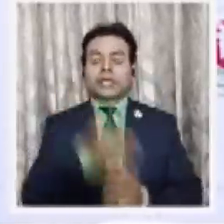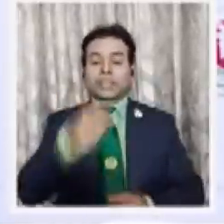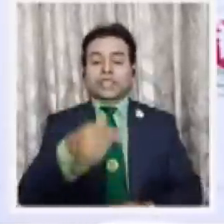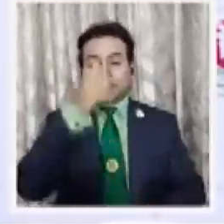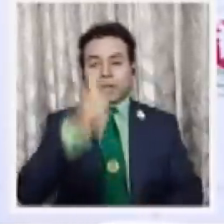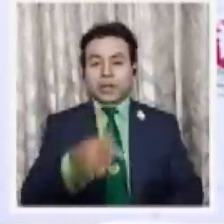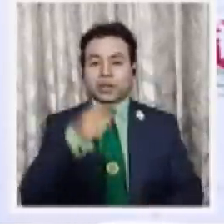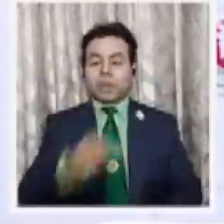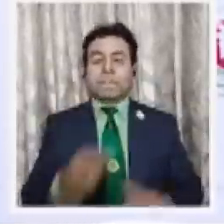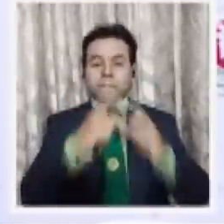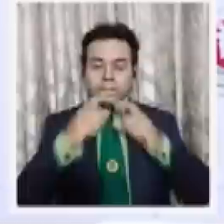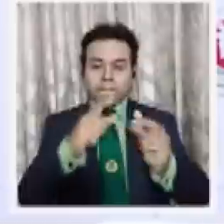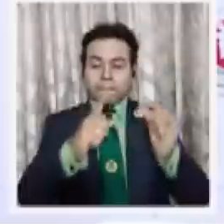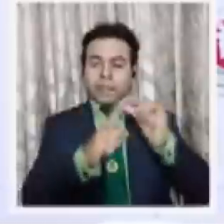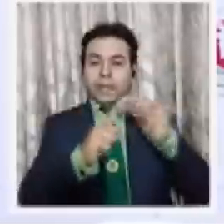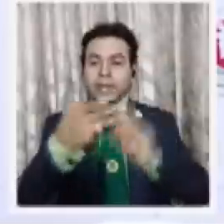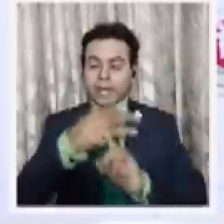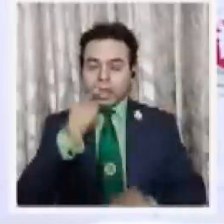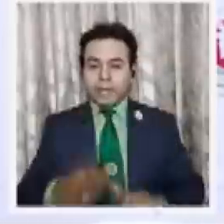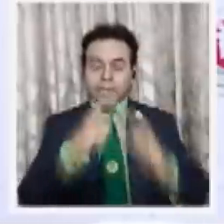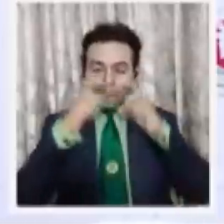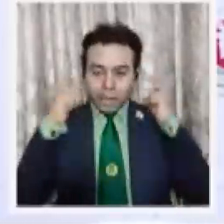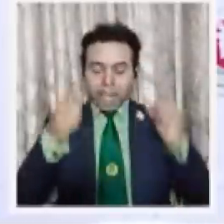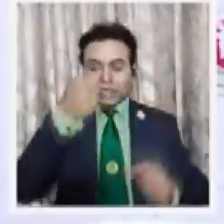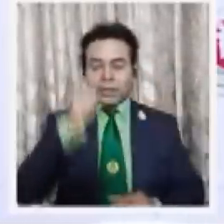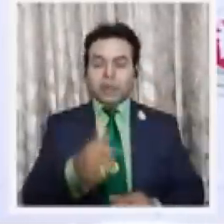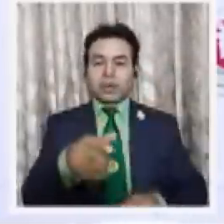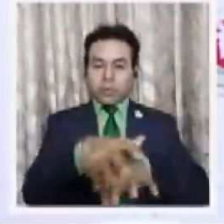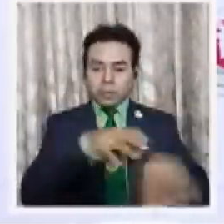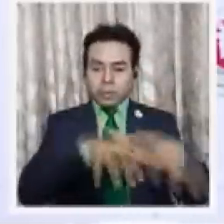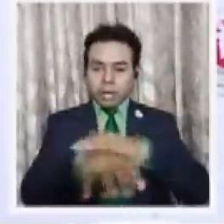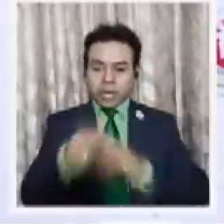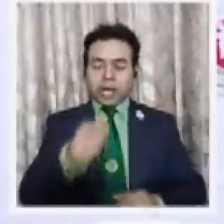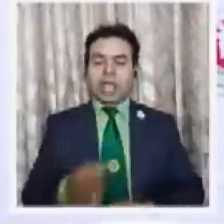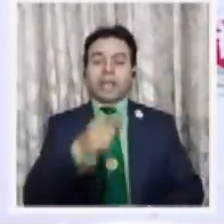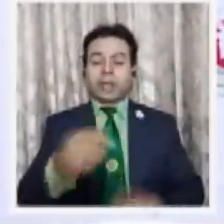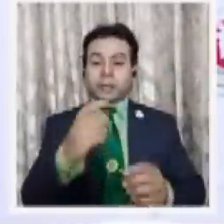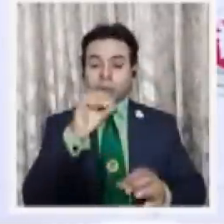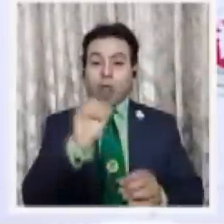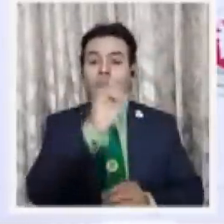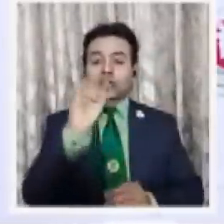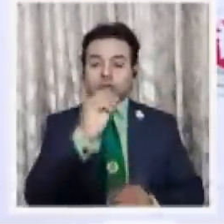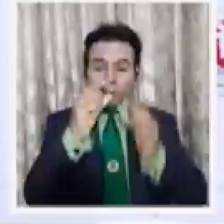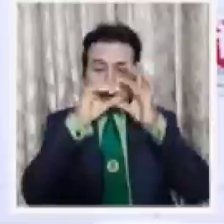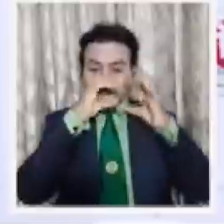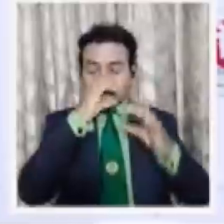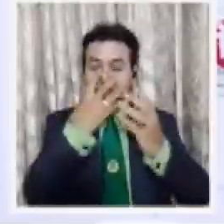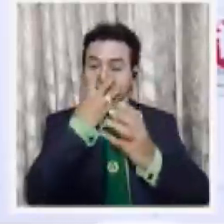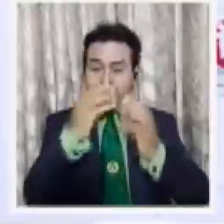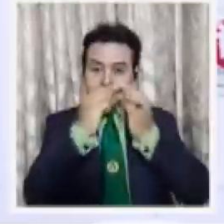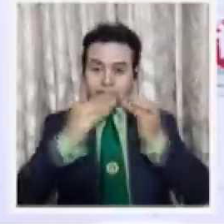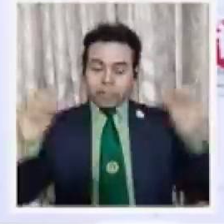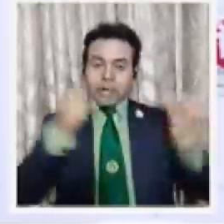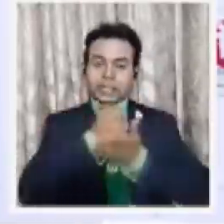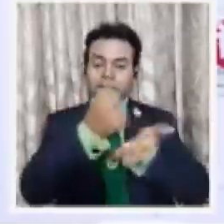স্বাস্থ্য প্রতিষ্ঠানে খণ্ড খণ্ডভাবে সুরক্ষা সরঞ্জাম বা পিপিই মাস্ক সহ এয়ার কন্ডিশন এবং হাইফ্লো